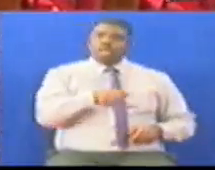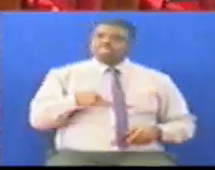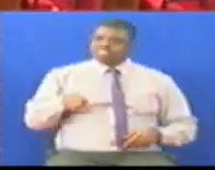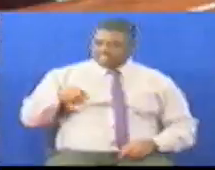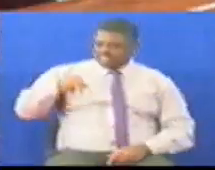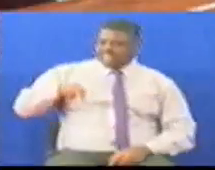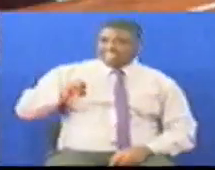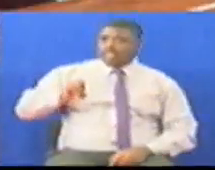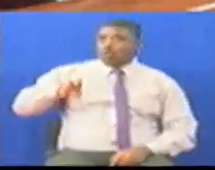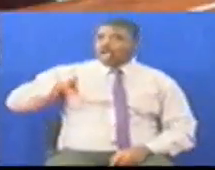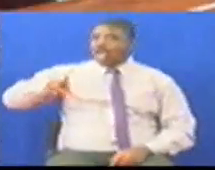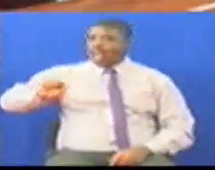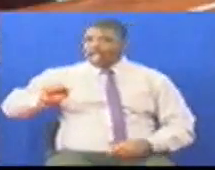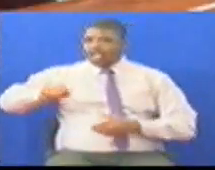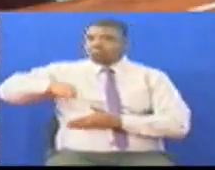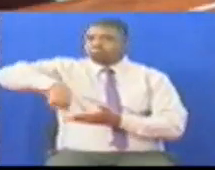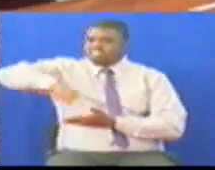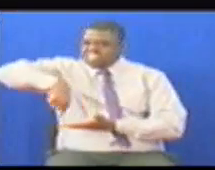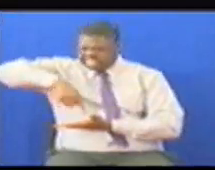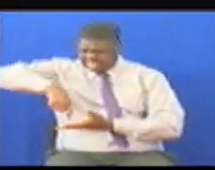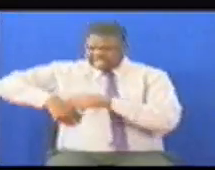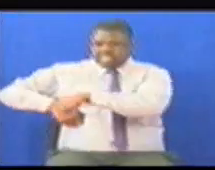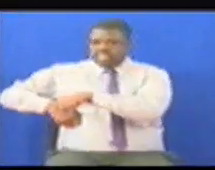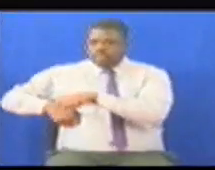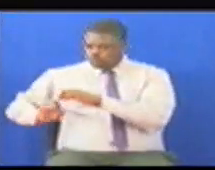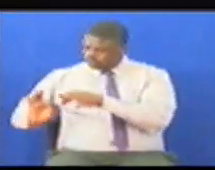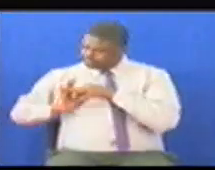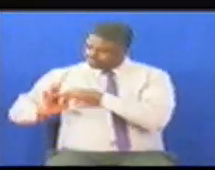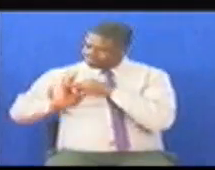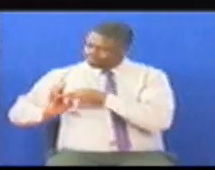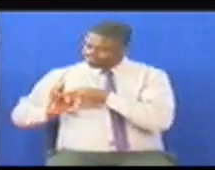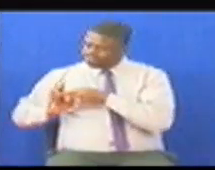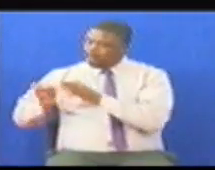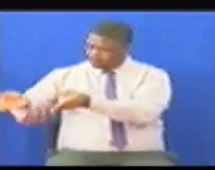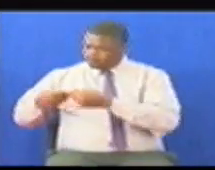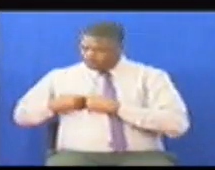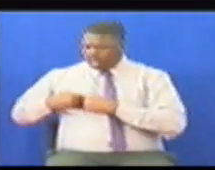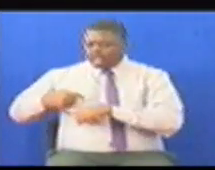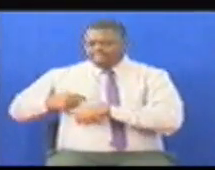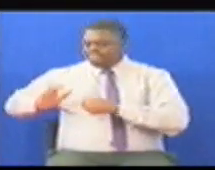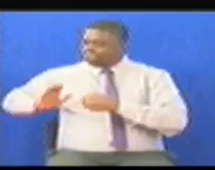mjini kwa kuendelea kunipa ushirikiano wakati wote